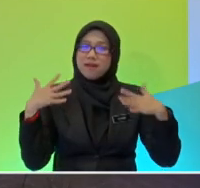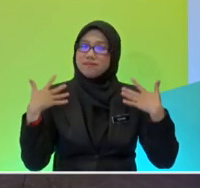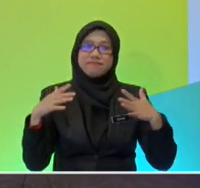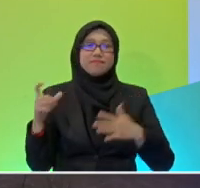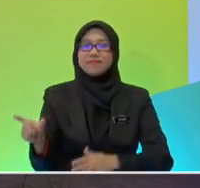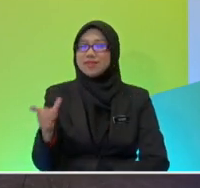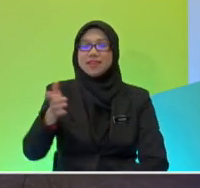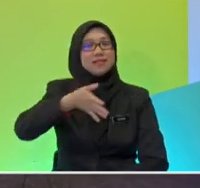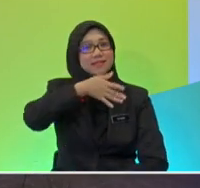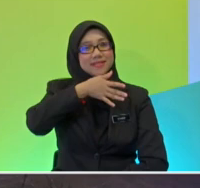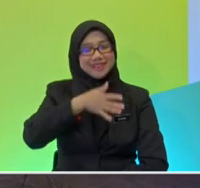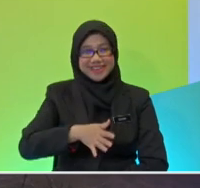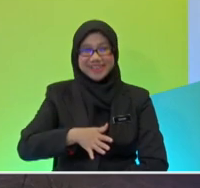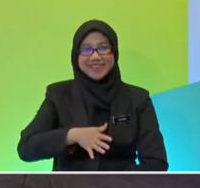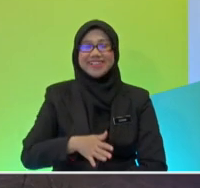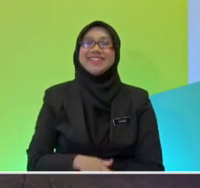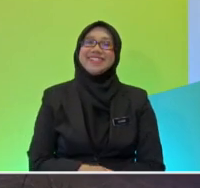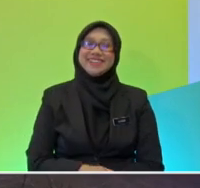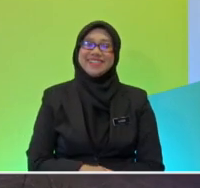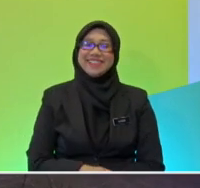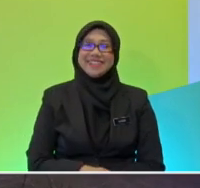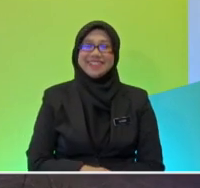Shallallahu Alaihi Wasallam